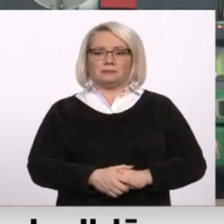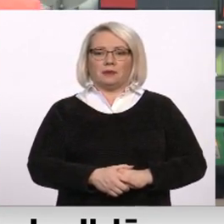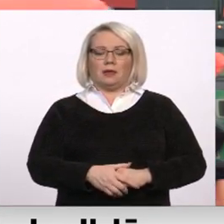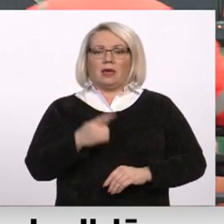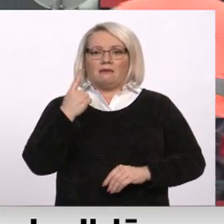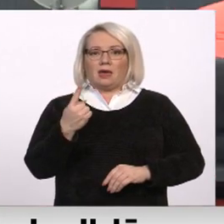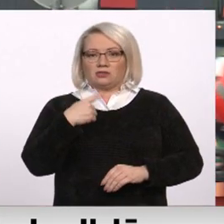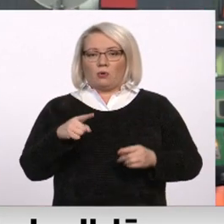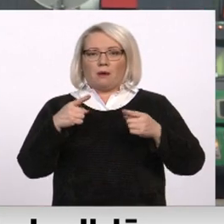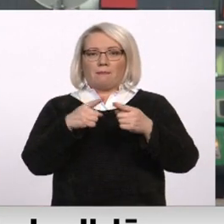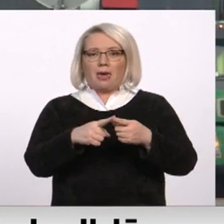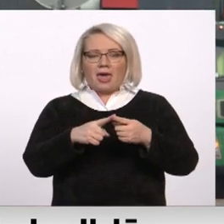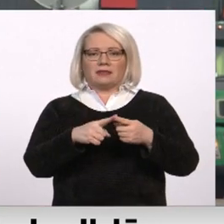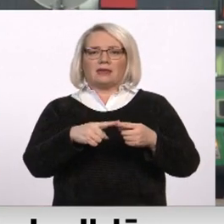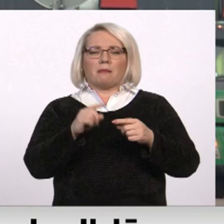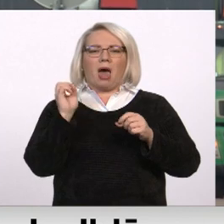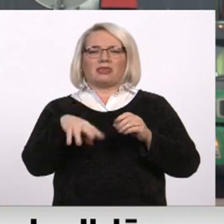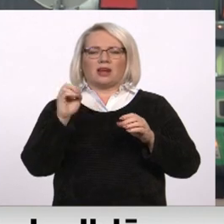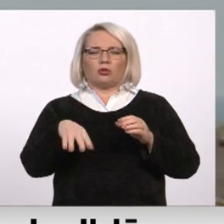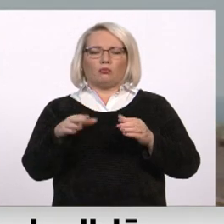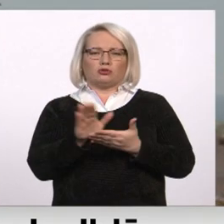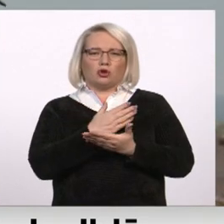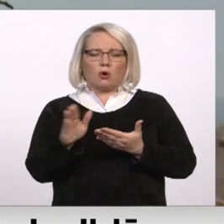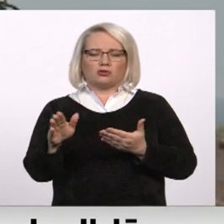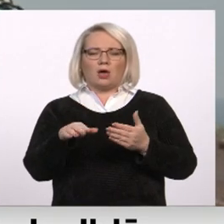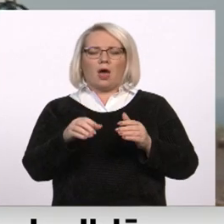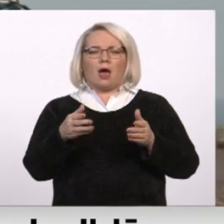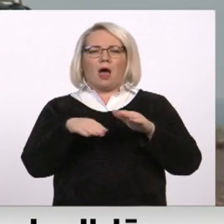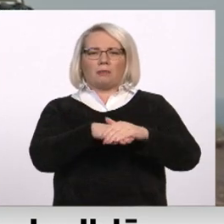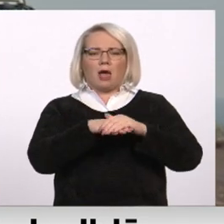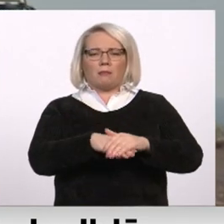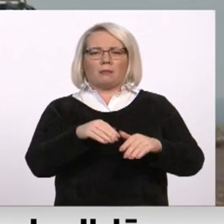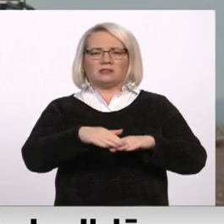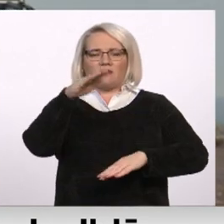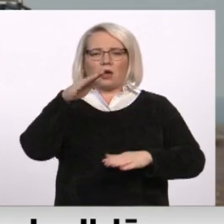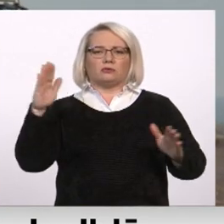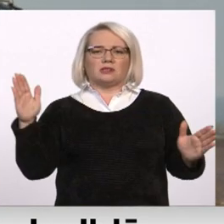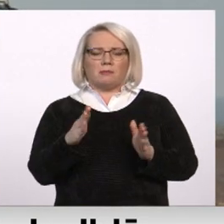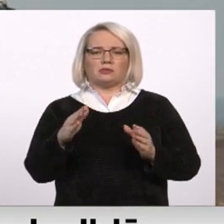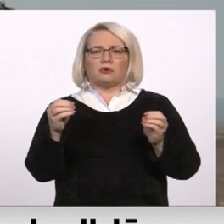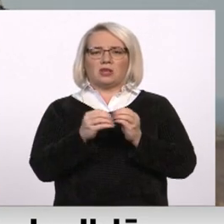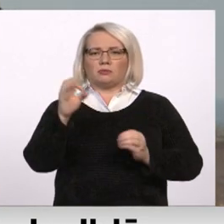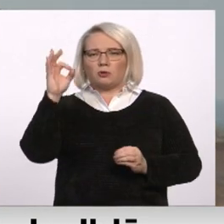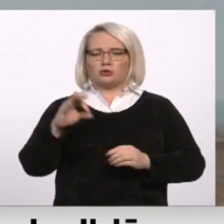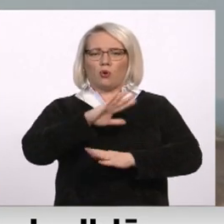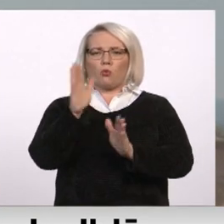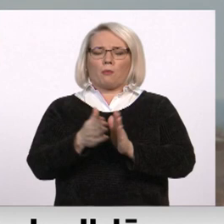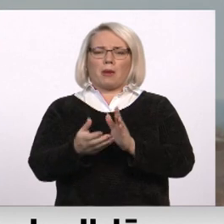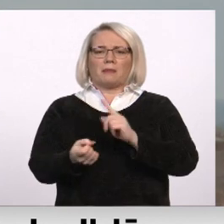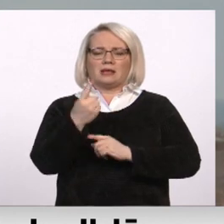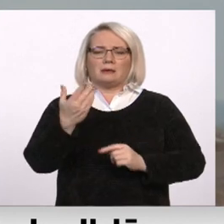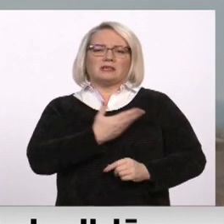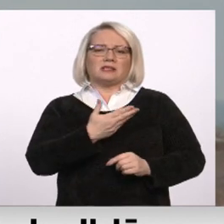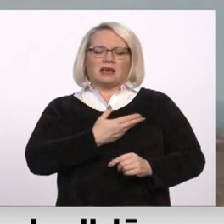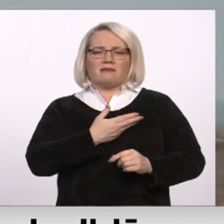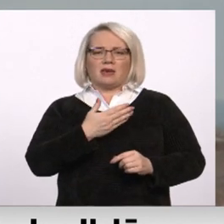Viens no mērķiem atkritumu šķirošanā ir samazināt poligonos apglabājamo atkritumu īpatsvaru līdz 10% no kopējiem radītājiem sadzīves atkritumiem.